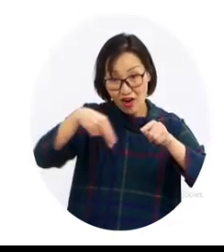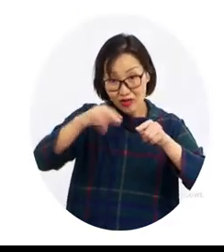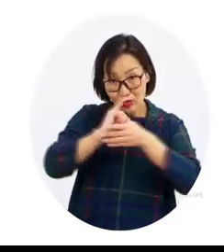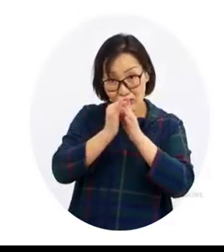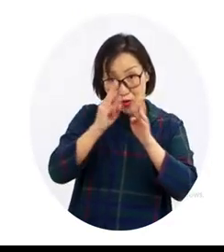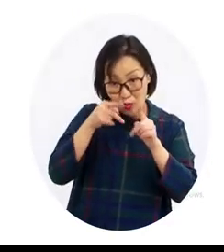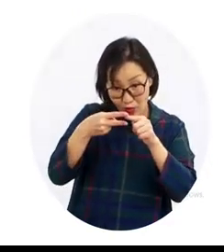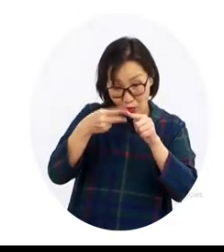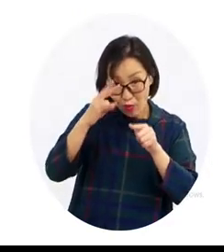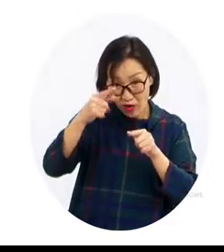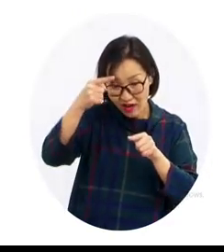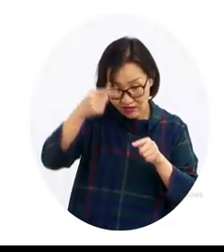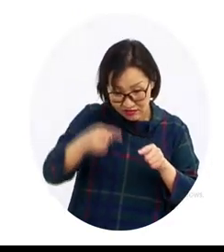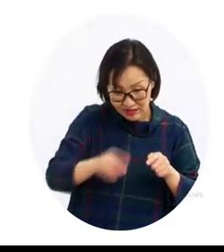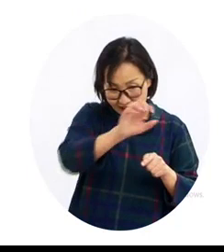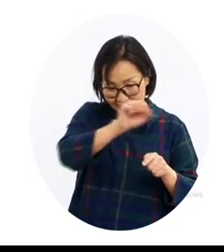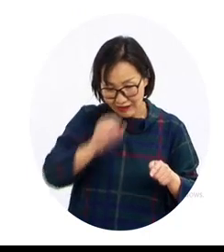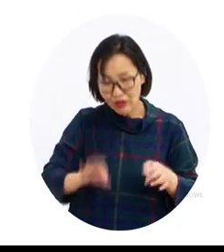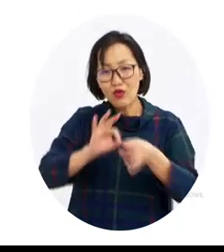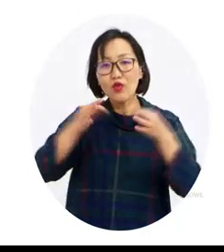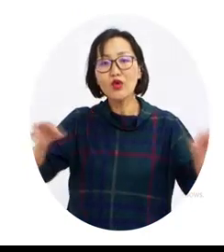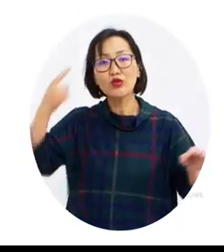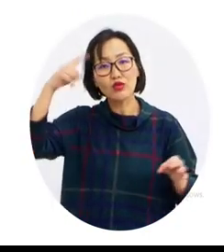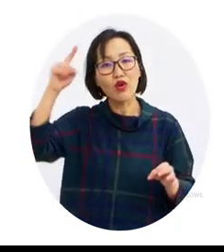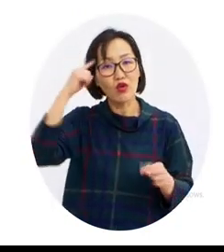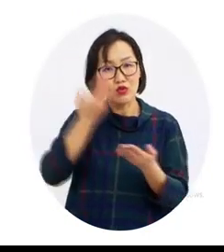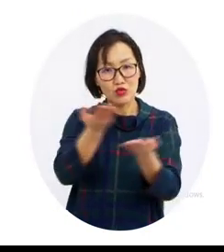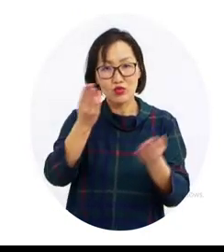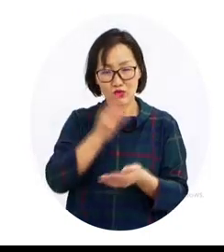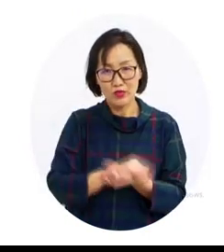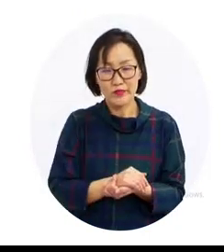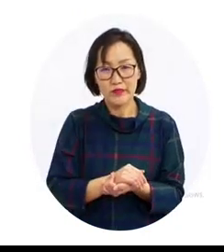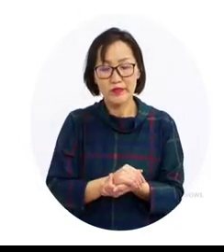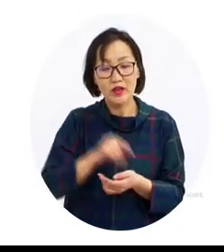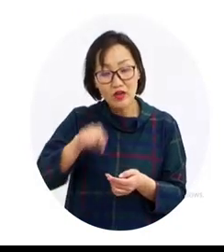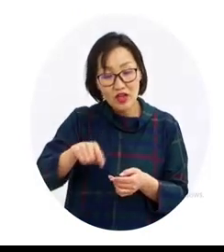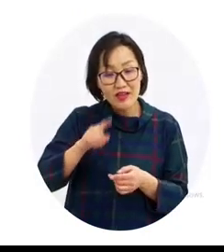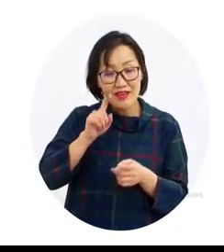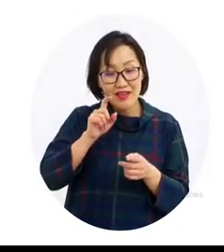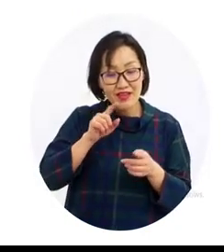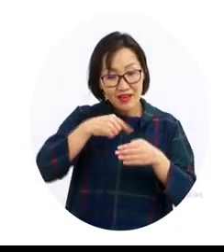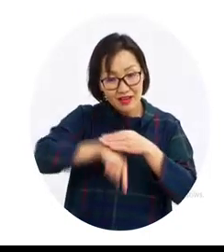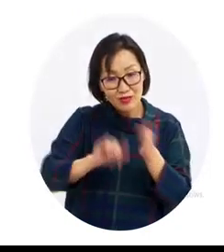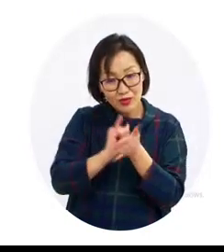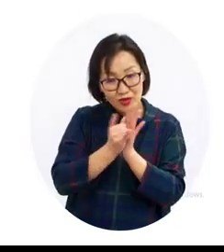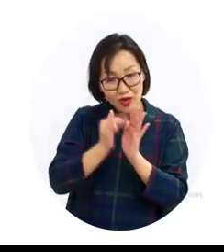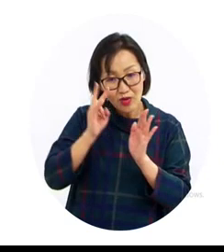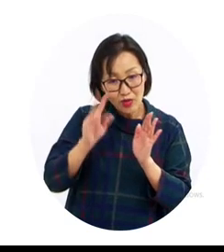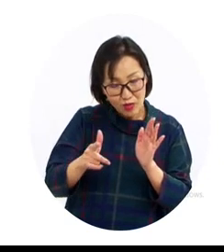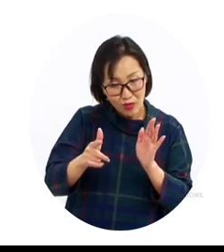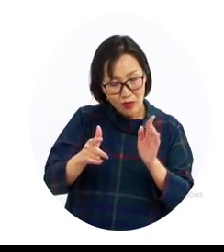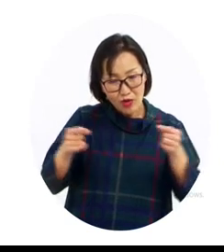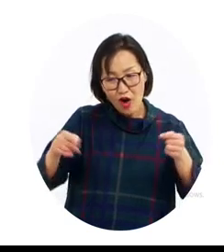шигэ ойролцоо хилцүүдийн гэж бичээд дараа нь өгүүлбэр зохиох юм байгаа шүү. Ингээд хилц тутаа үгийг